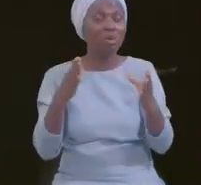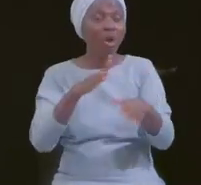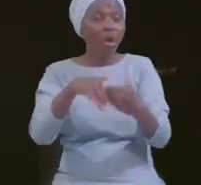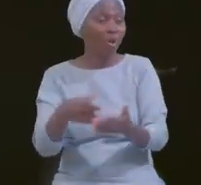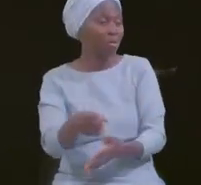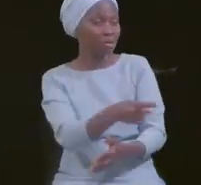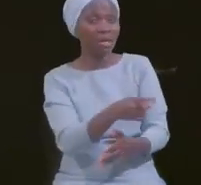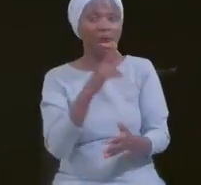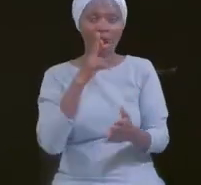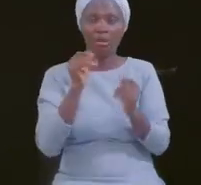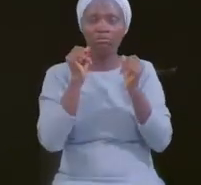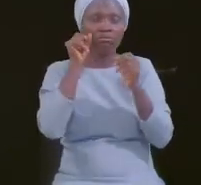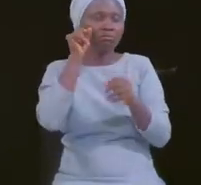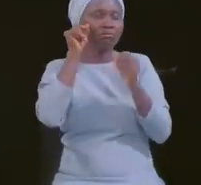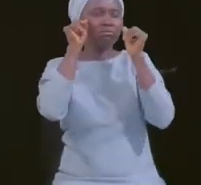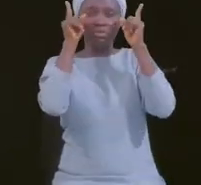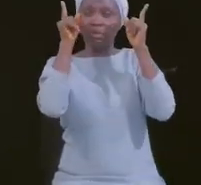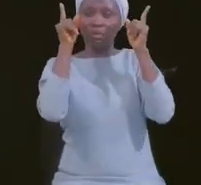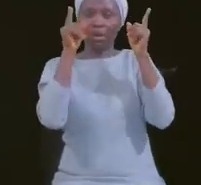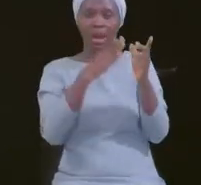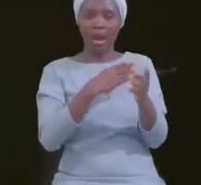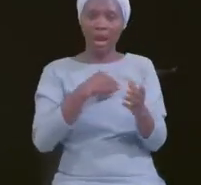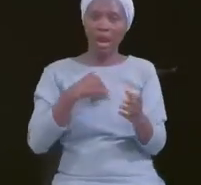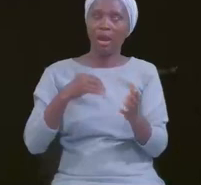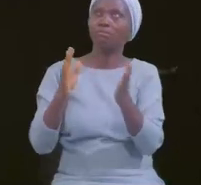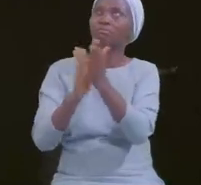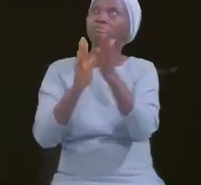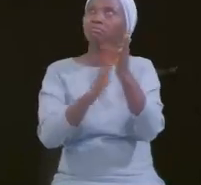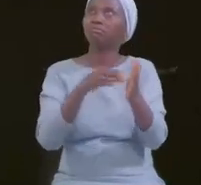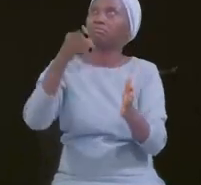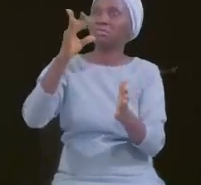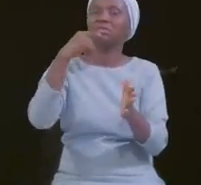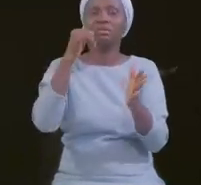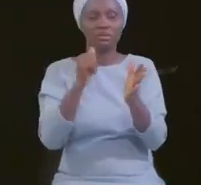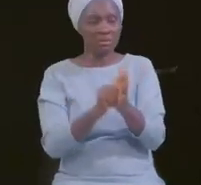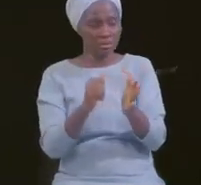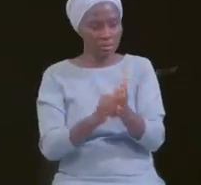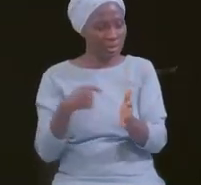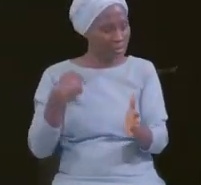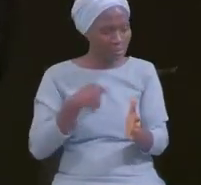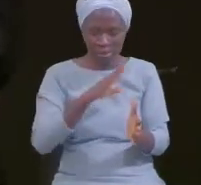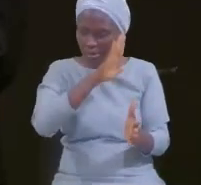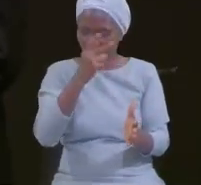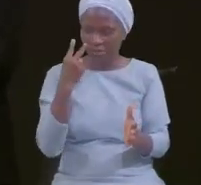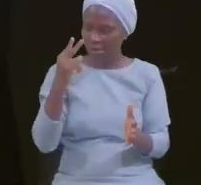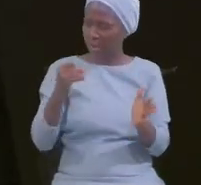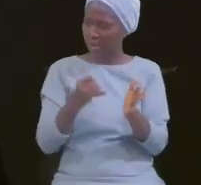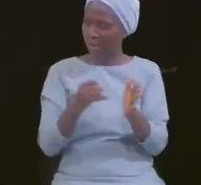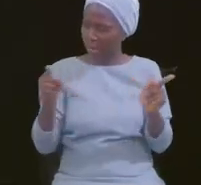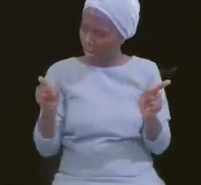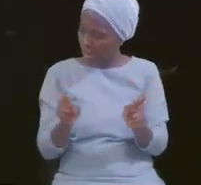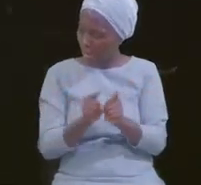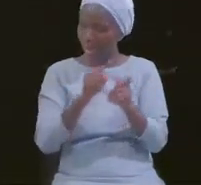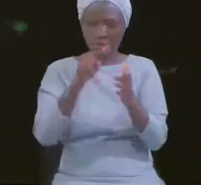l'étonnement et glorifiaient Dieu, disant, nous n'avons jamais rien vu de